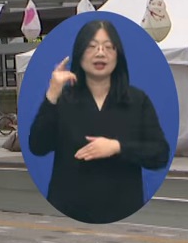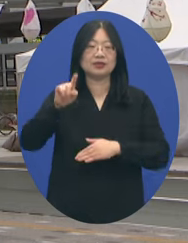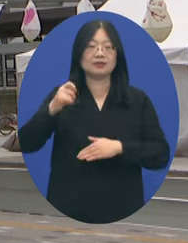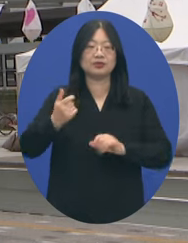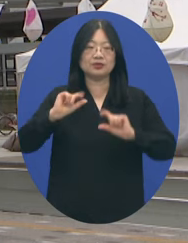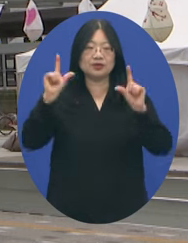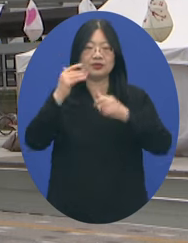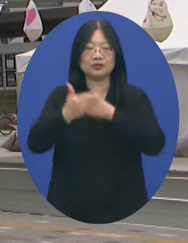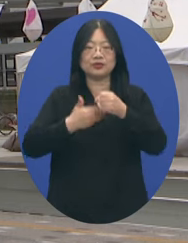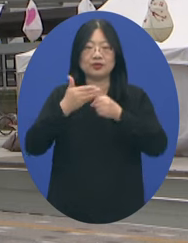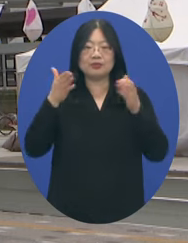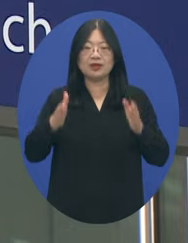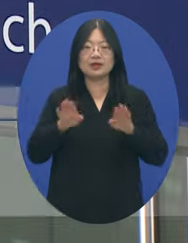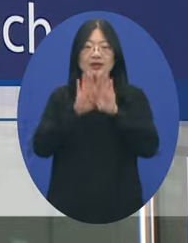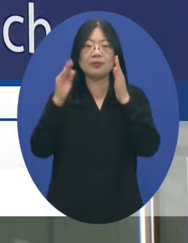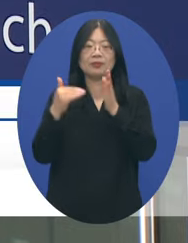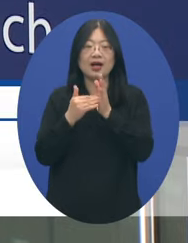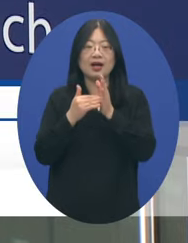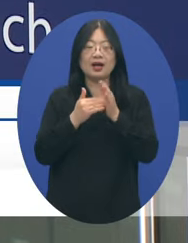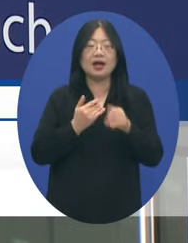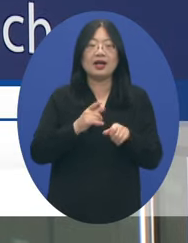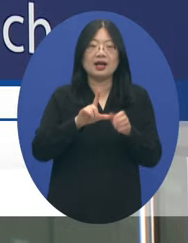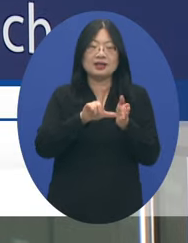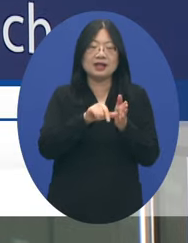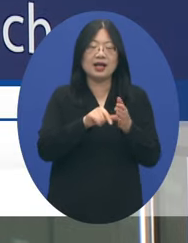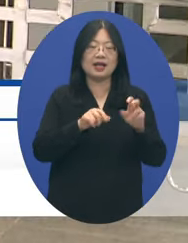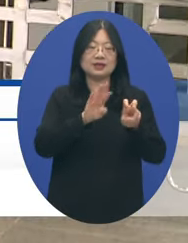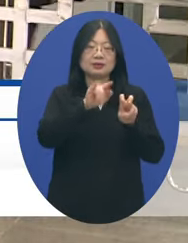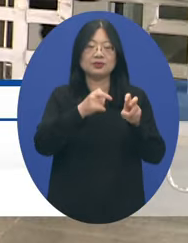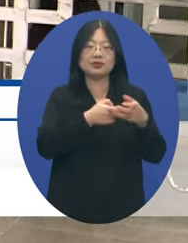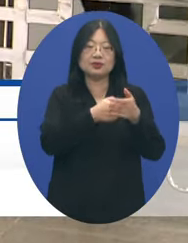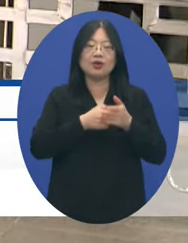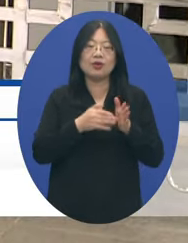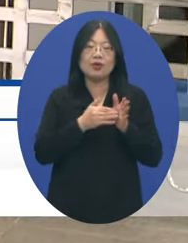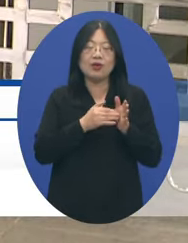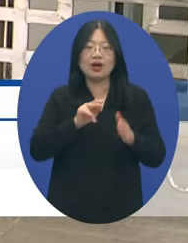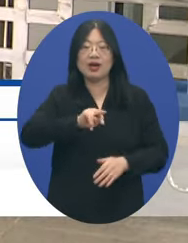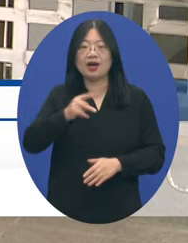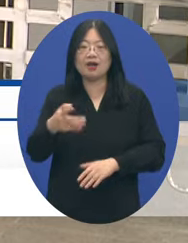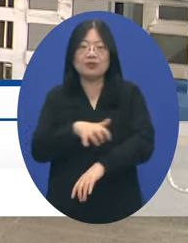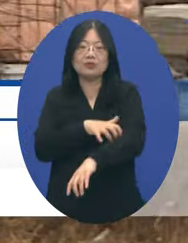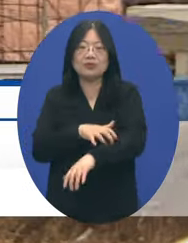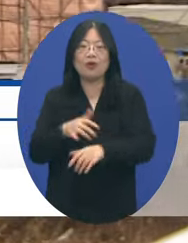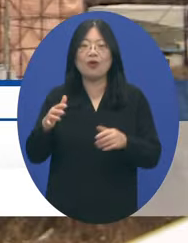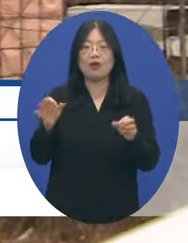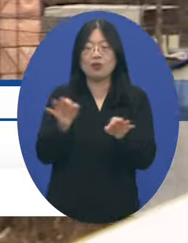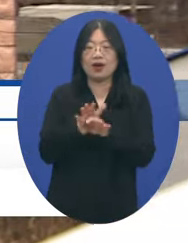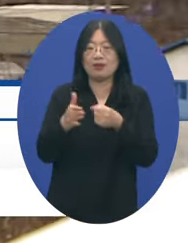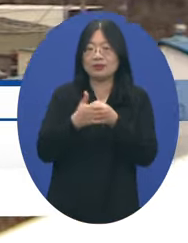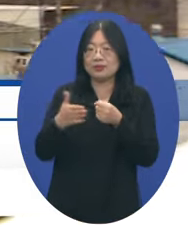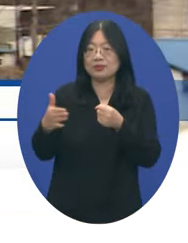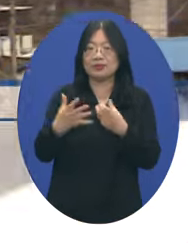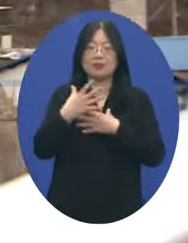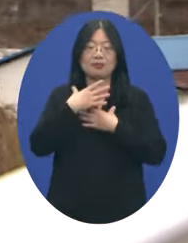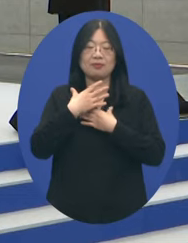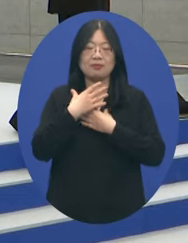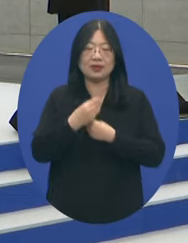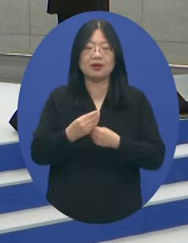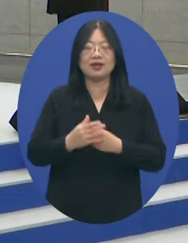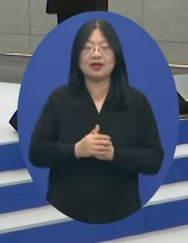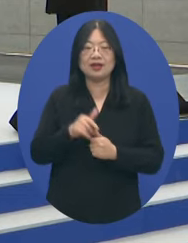9년 만에 개통됐습니다 그니까 시간도 한 20여분 정도 절약이 되고요 어쨌든 갈아타는 불편함도 없어서 많이